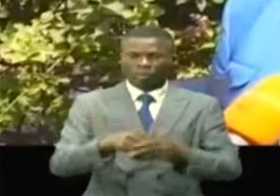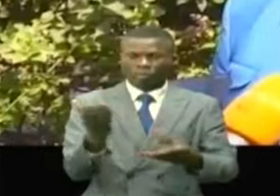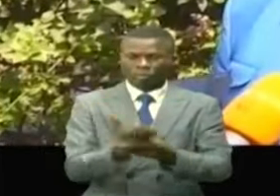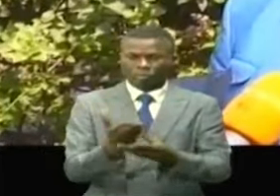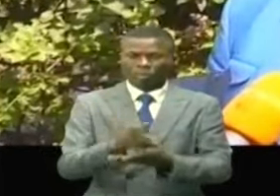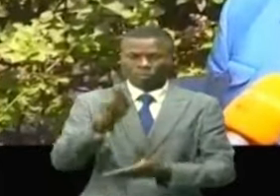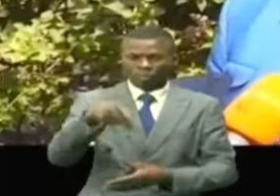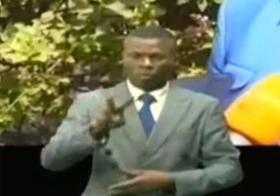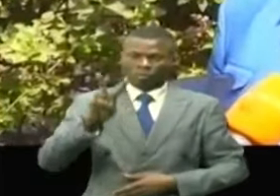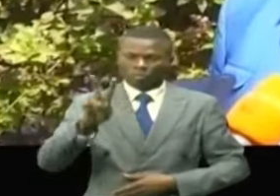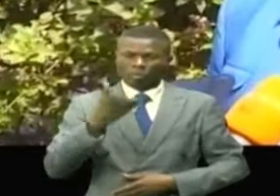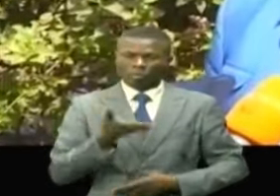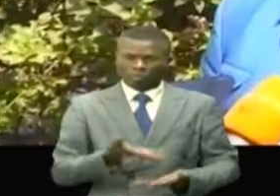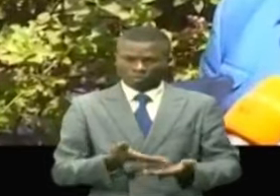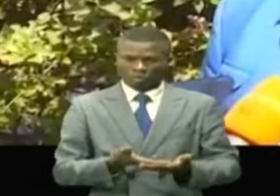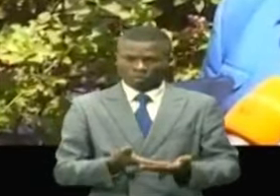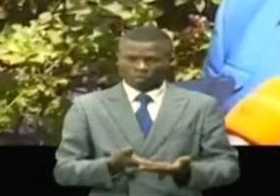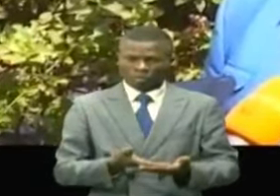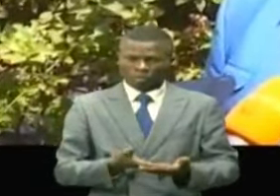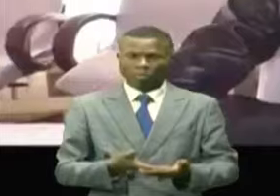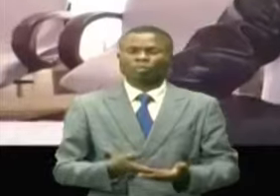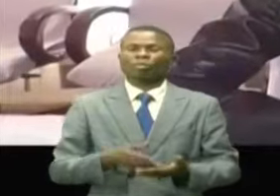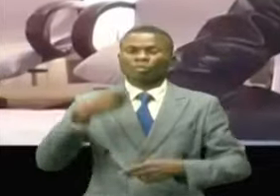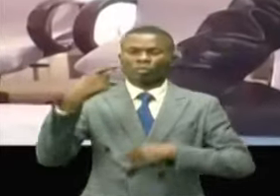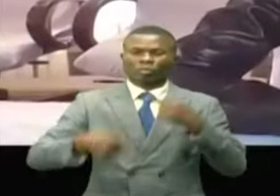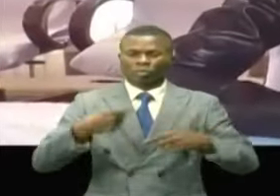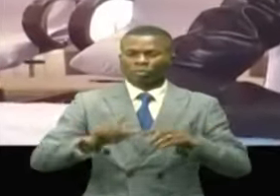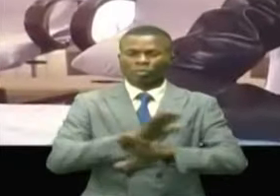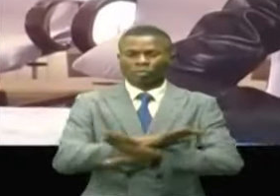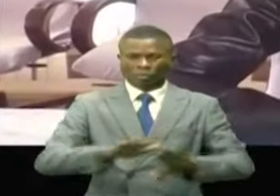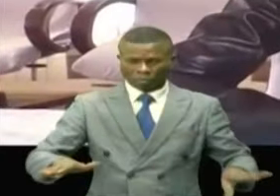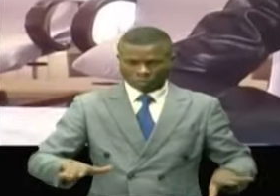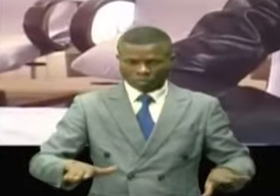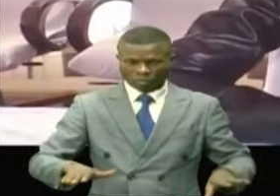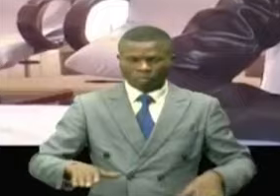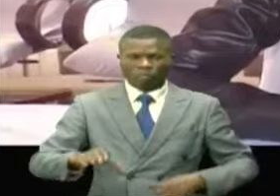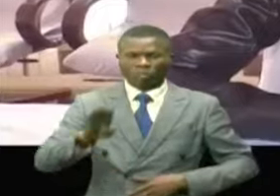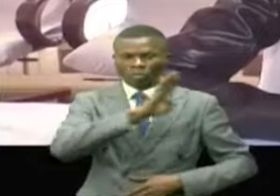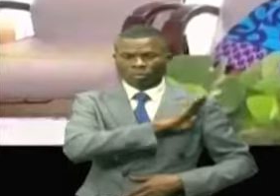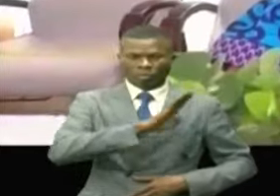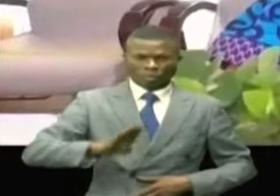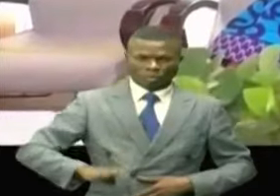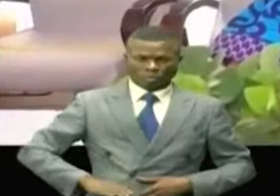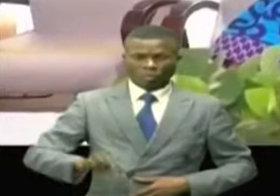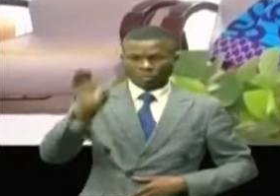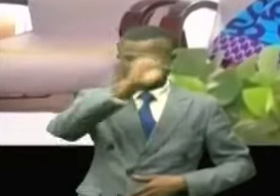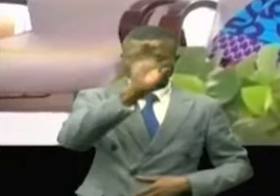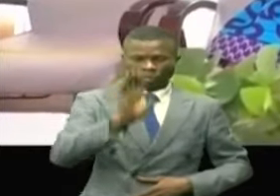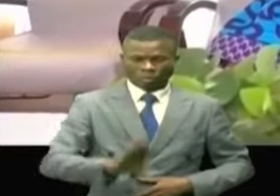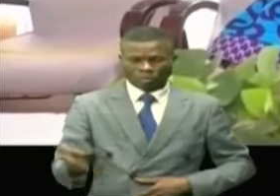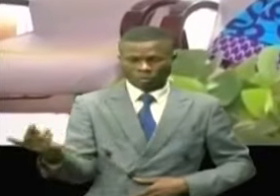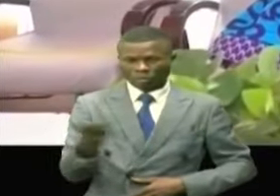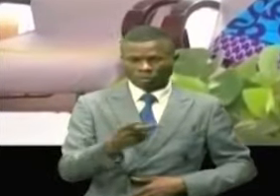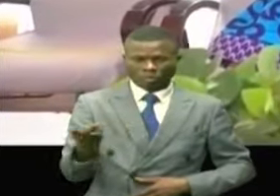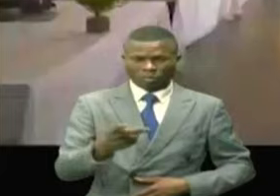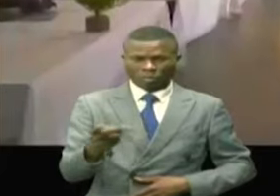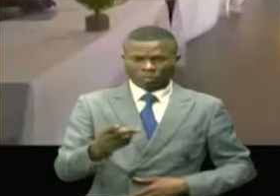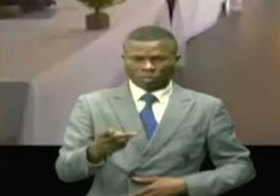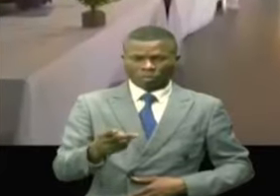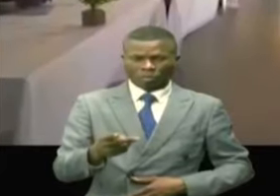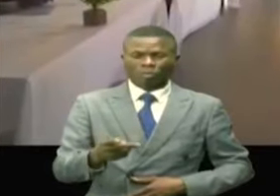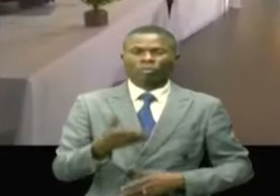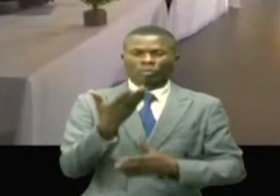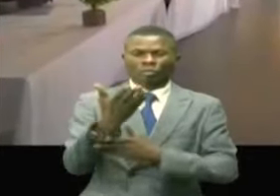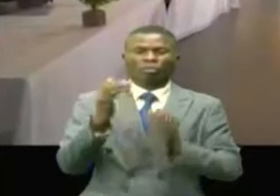PV et ça clos le débat désormais les bour de communes de licass deitou fument calumé de